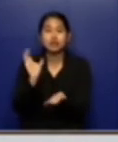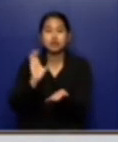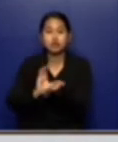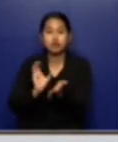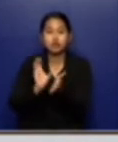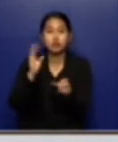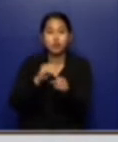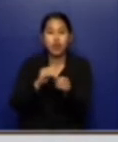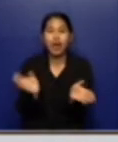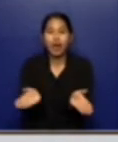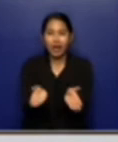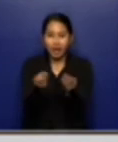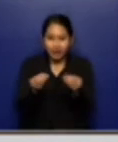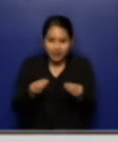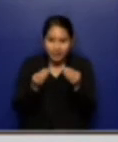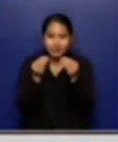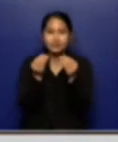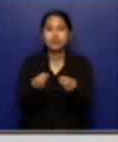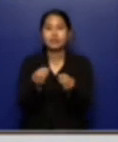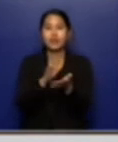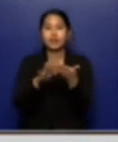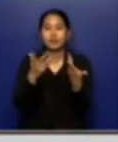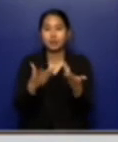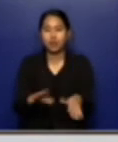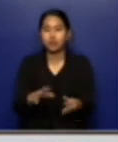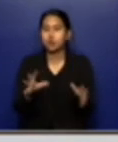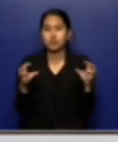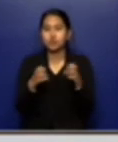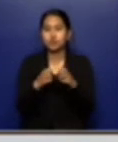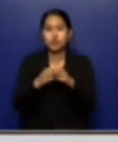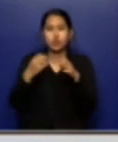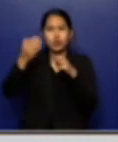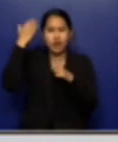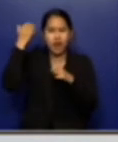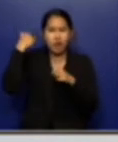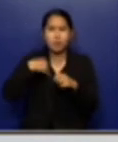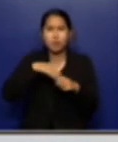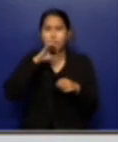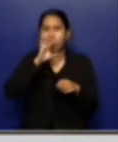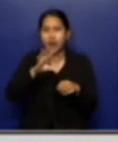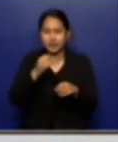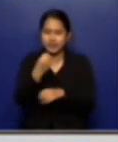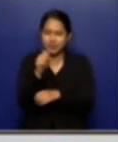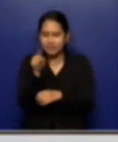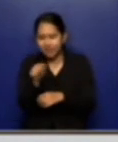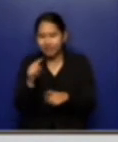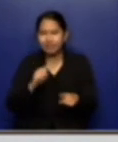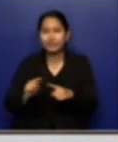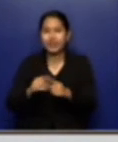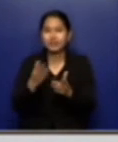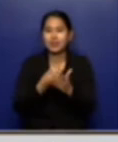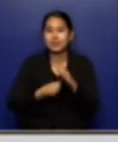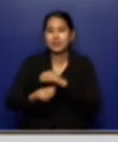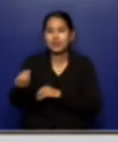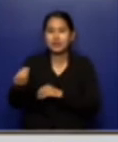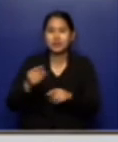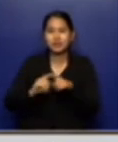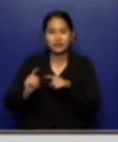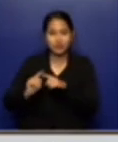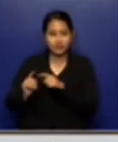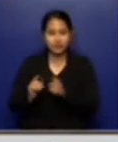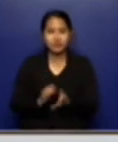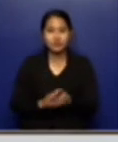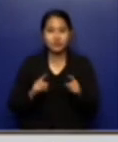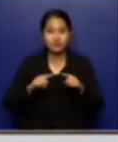พาะกิจเนี่ยให้เขาไปแล้วไอ้ที่วุ่นวายเมื่อครั้งที่แล้วที่ผมบอกไอ้ 10% อะไรต่างๆแล้วคืนเขาอะ